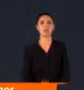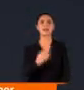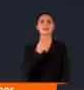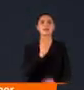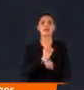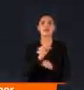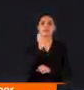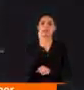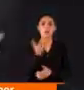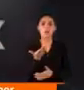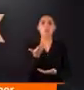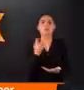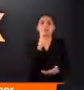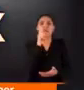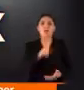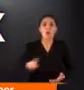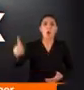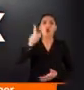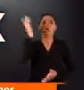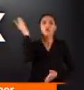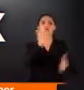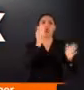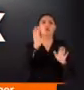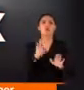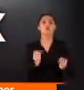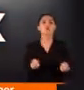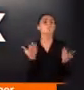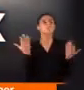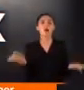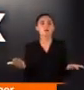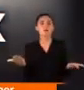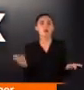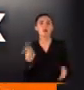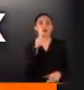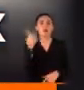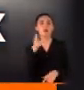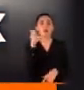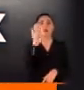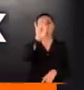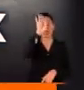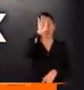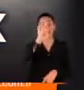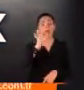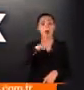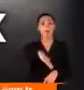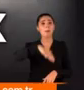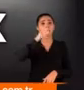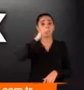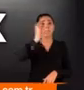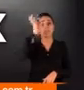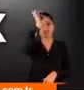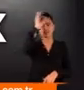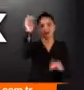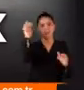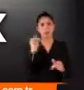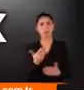Kadına şiddet haberleri ne yazık ki onlara el kaldıranları durdurmaya yetmiyor. Son görüntü mega kentin kalbinden, tarihi Yarımada'dan